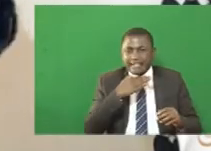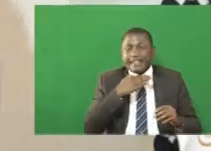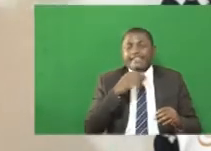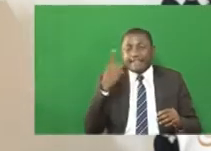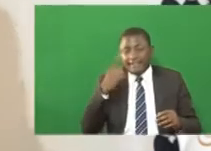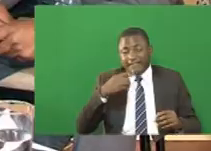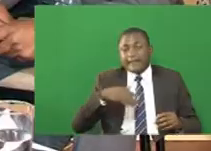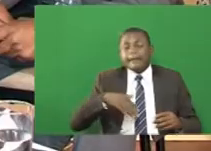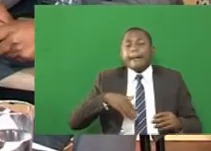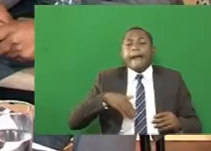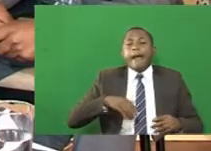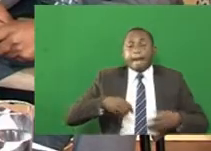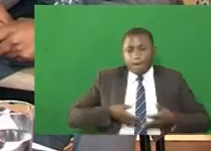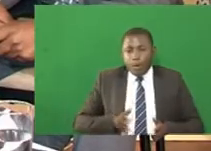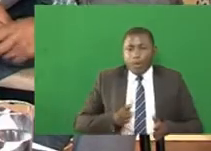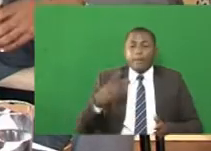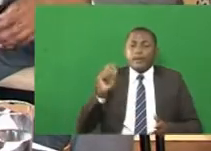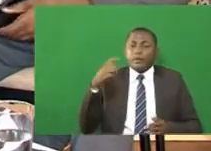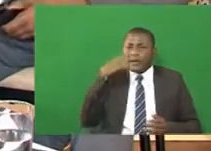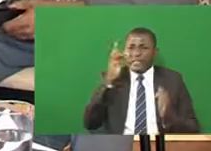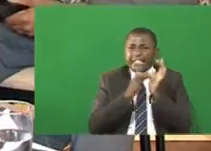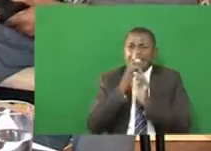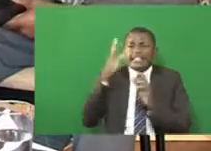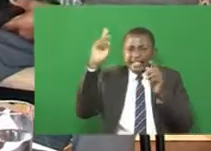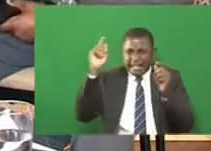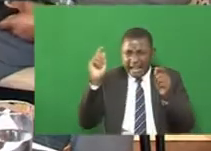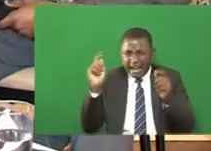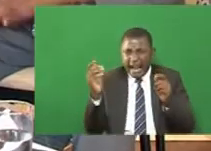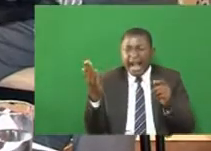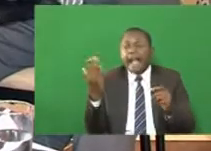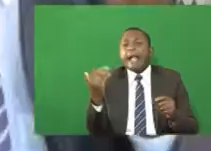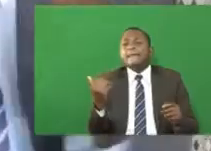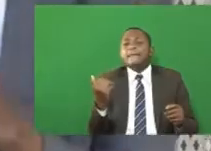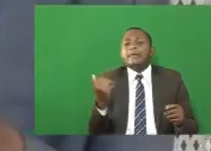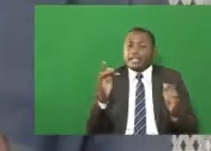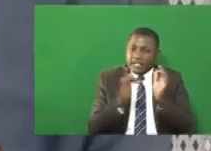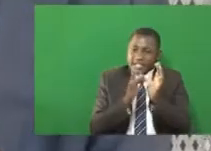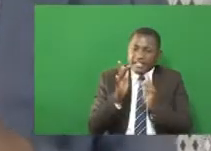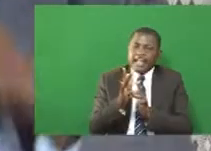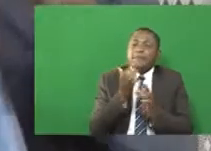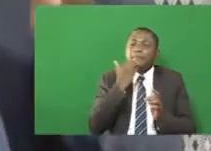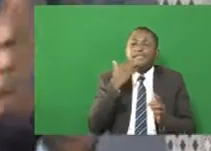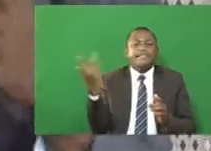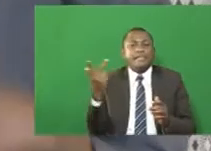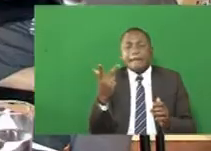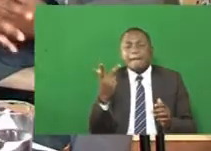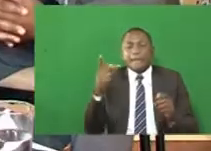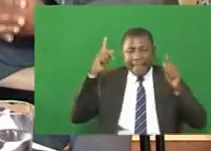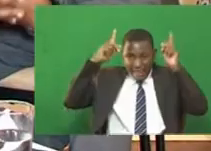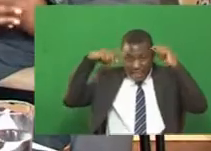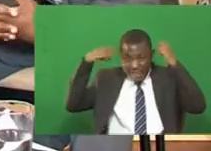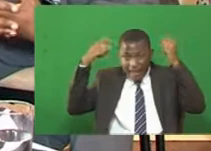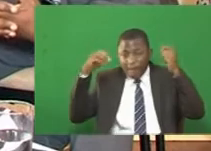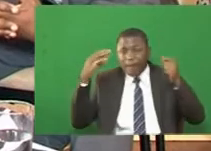ire pass over. Kura wakuti vasura roparajisa. Imi muno tendera. Mune ita kuti. Mune mchifunga watu pamepana arukuru isana.